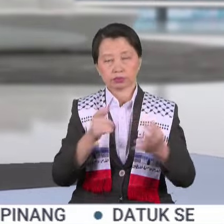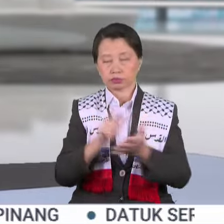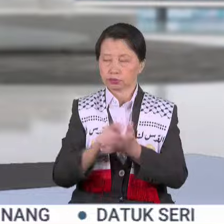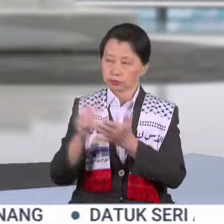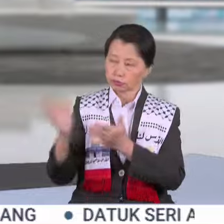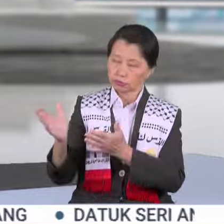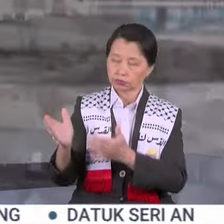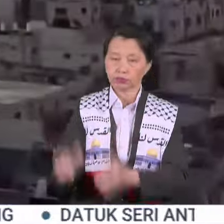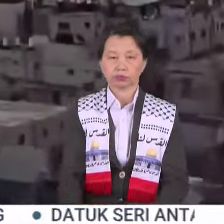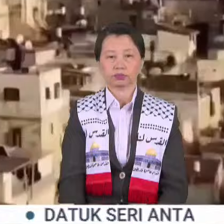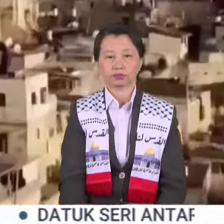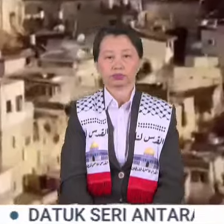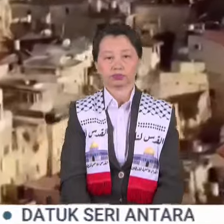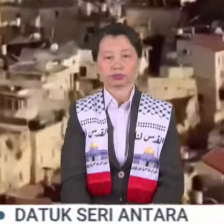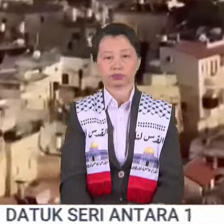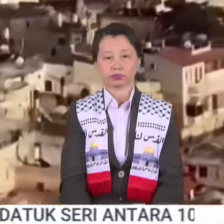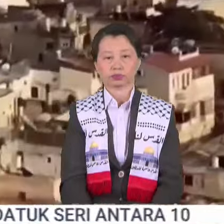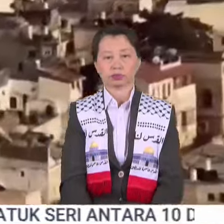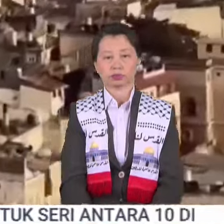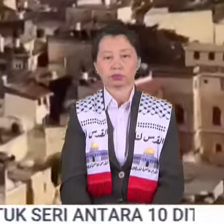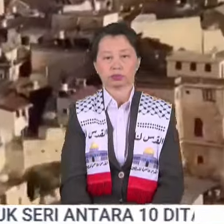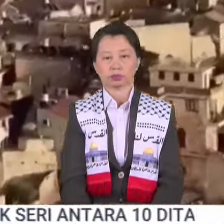ini.